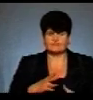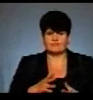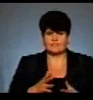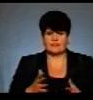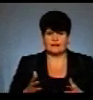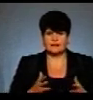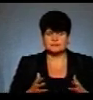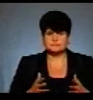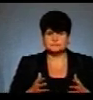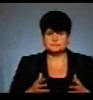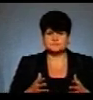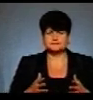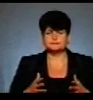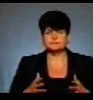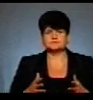така